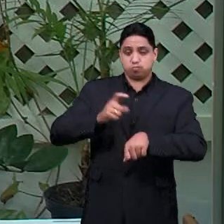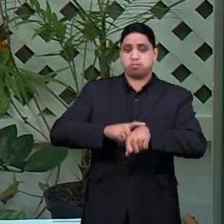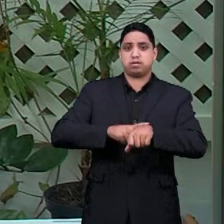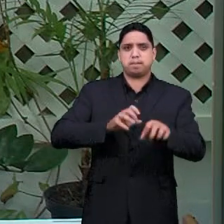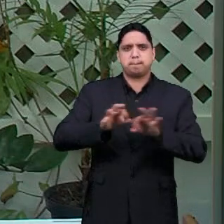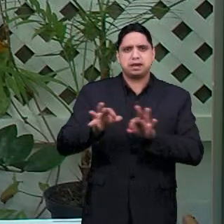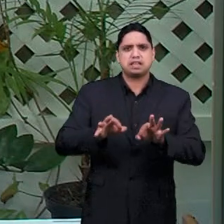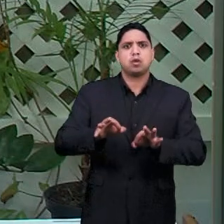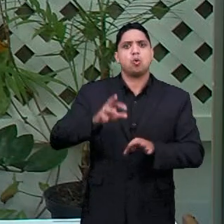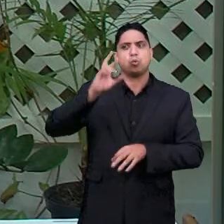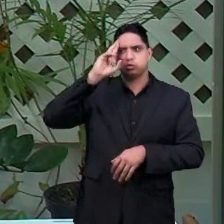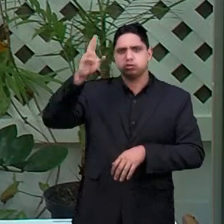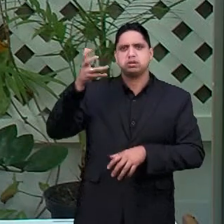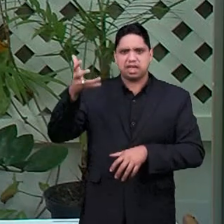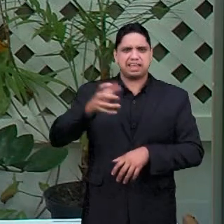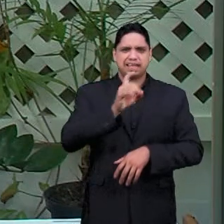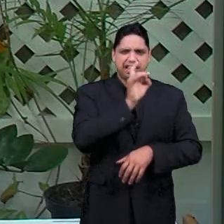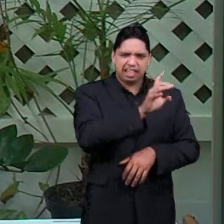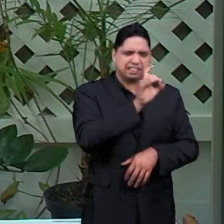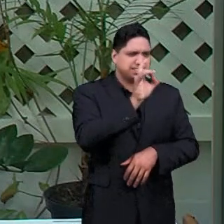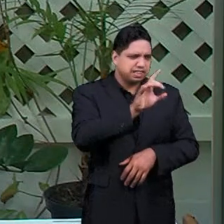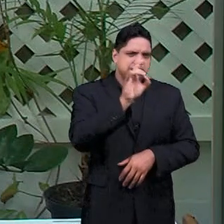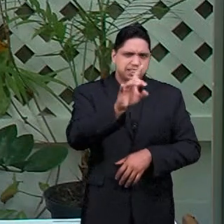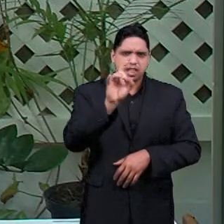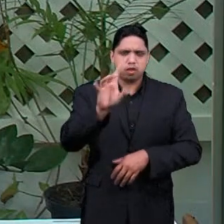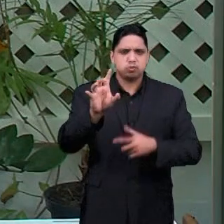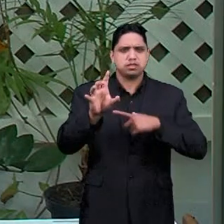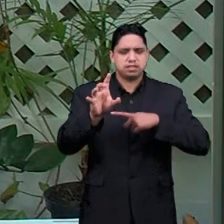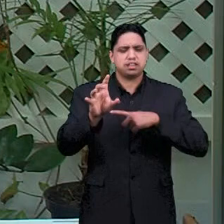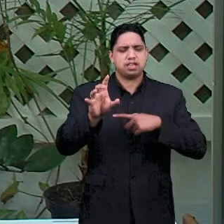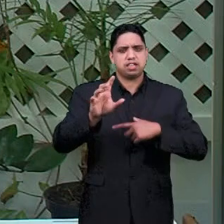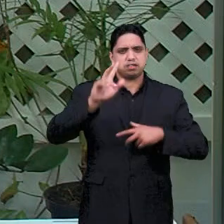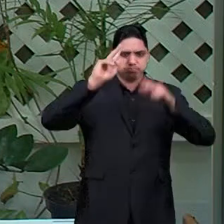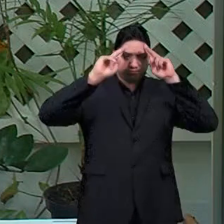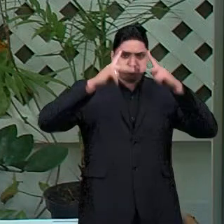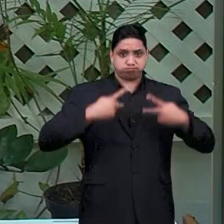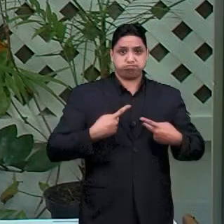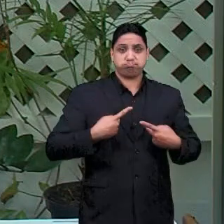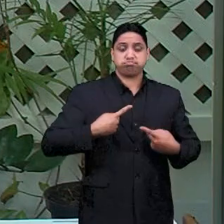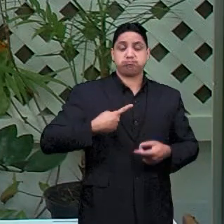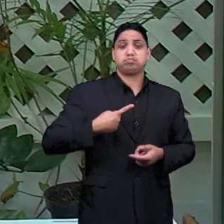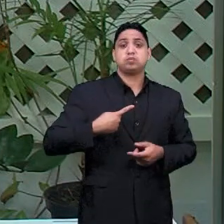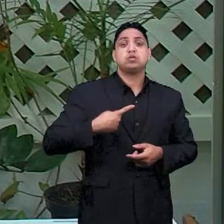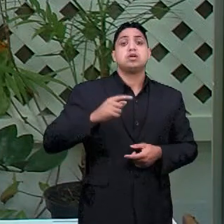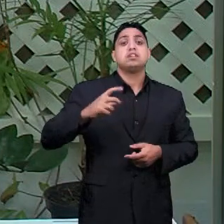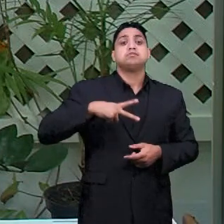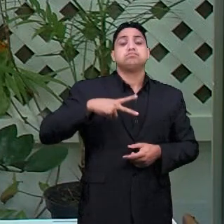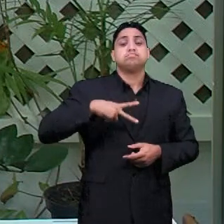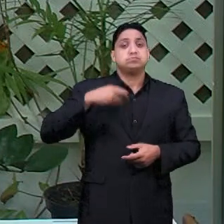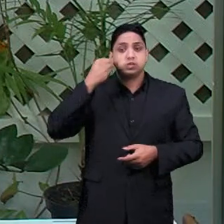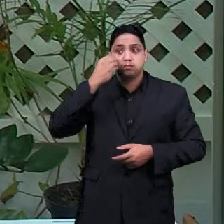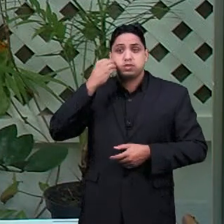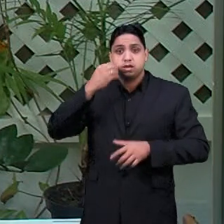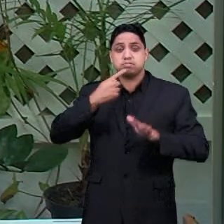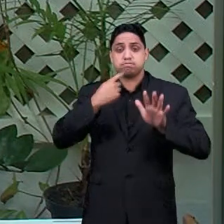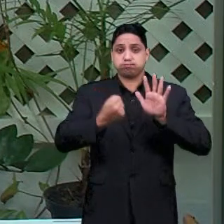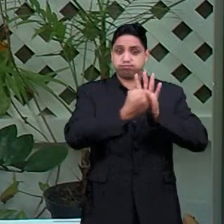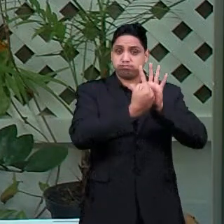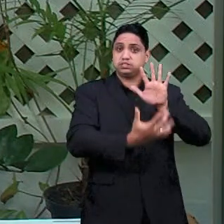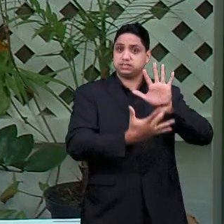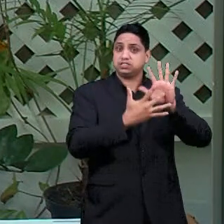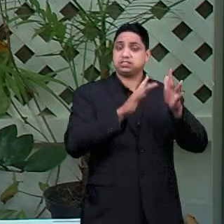le Seigneur veut que chaque frère ait sa propre expérience. Nous sommes dans ce travail, nous sommes en train de voir qu'il y